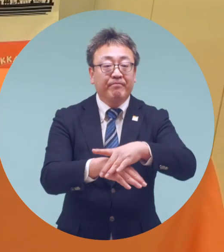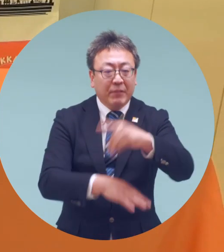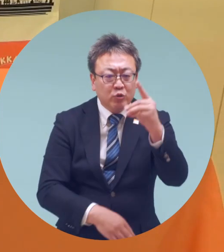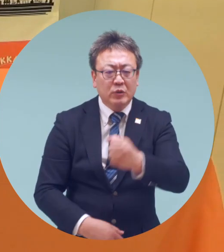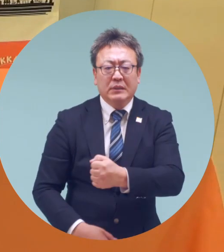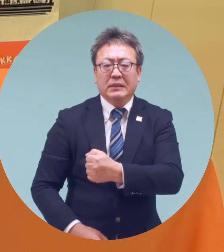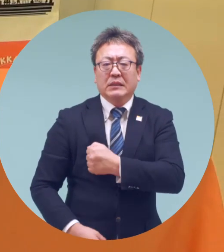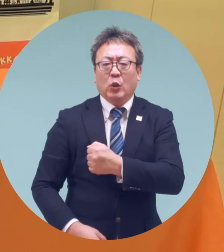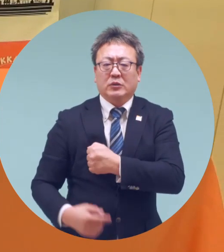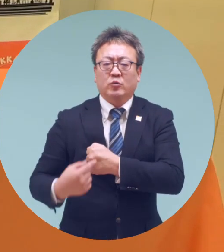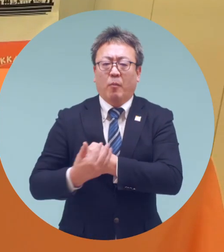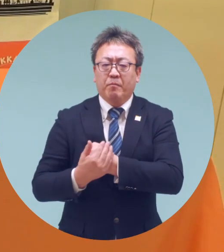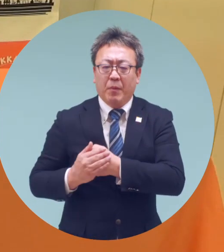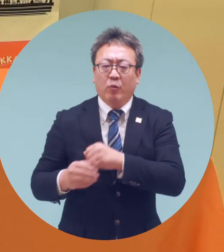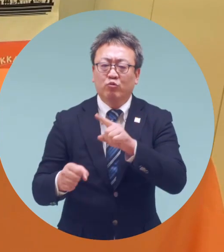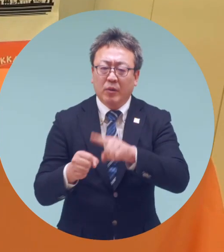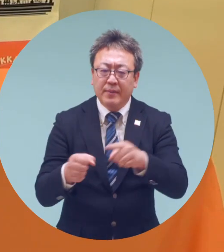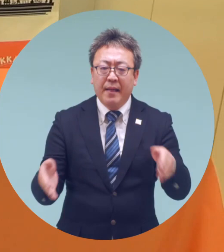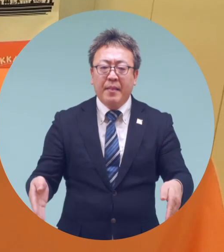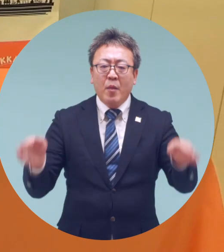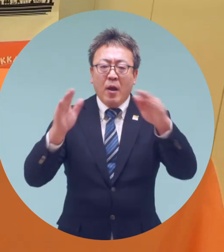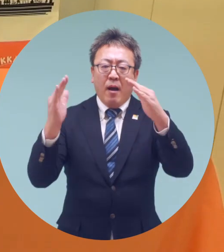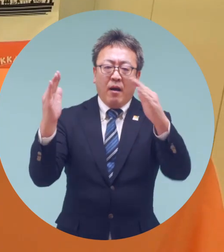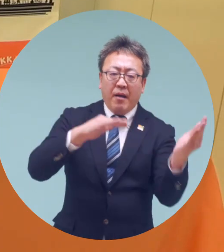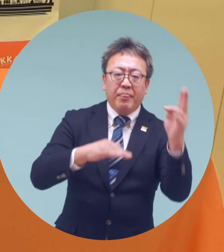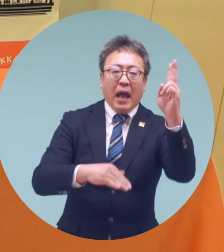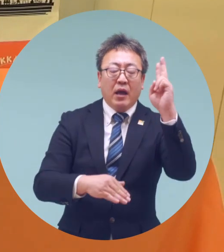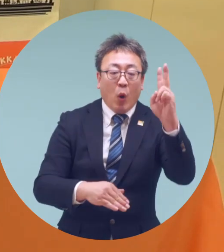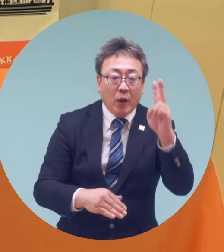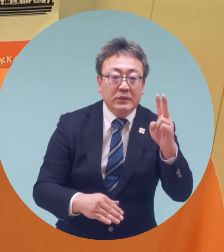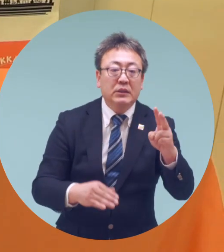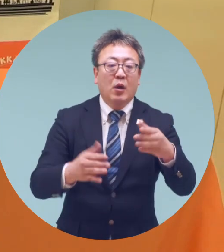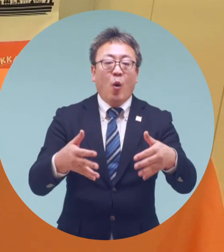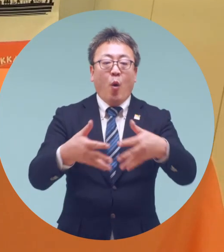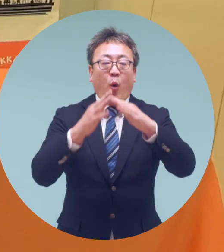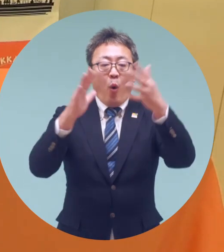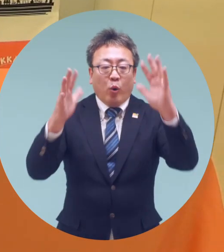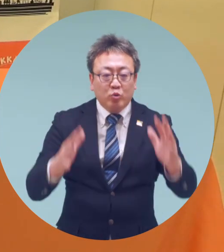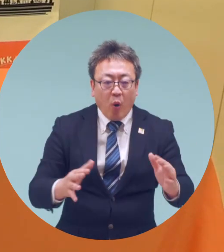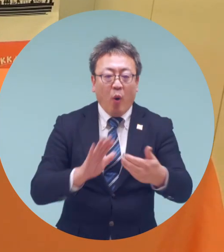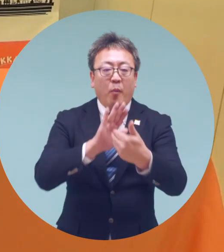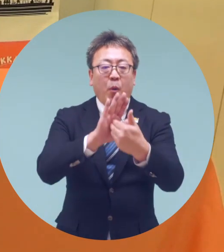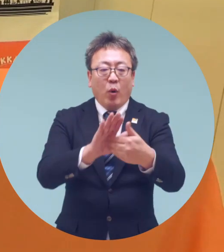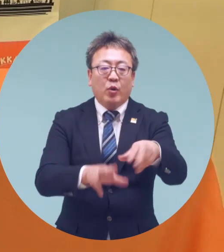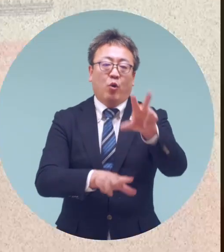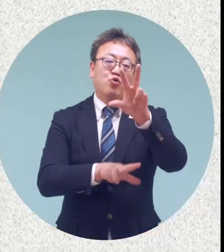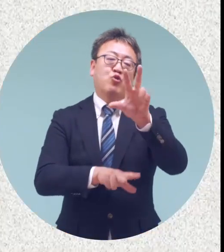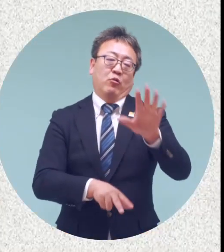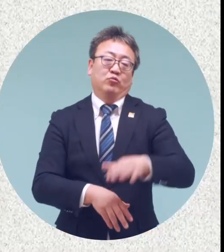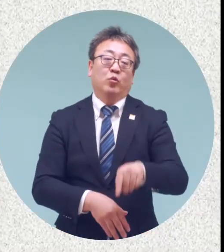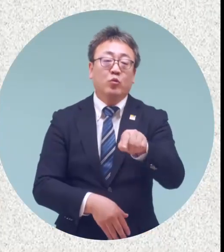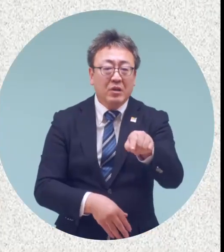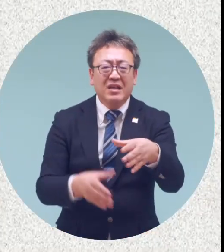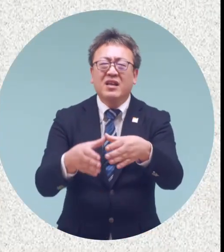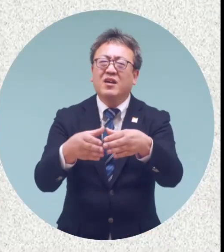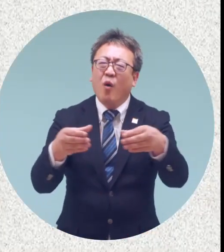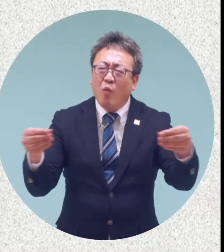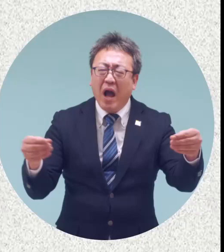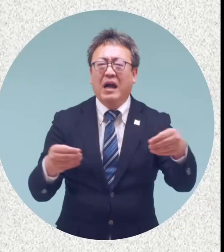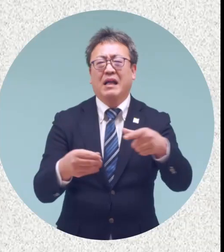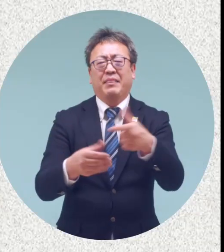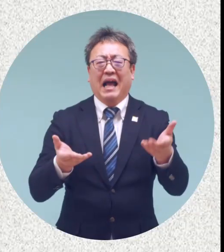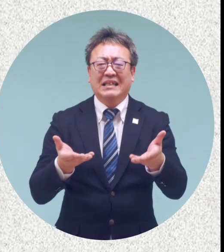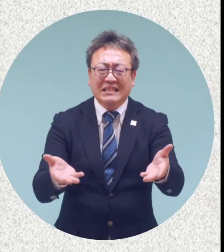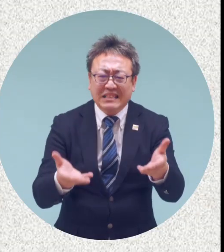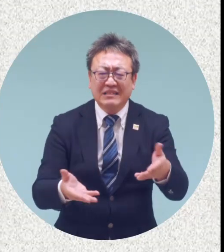ず生命を守るためには、建物が崩れないように構造・防災のルールがあります。日本では